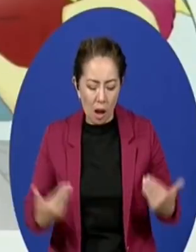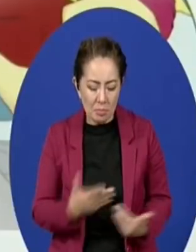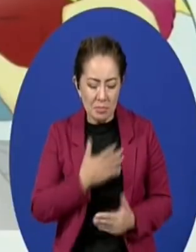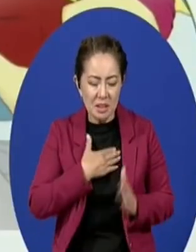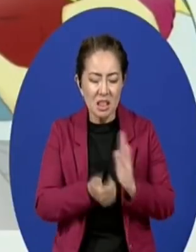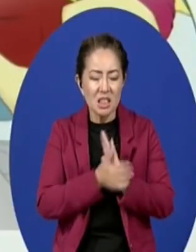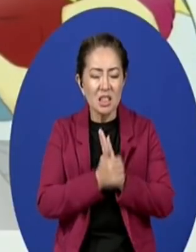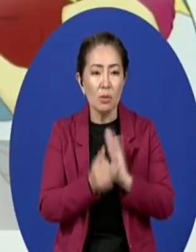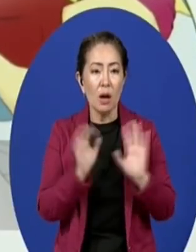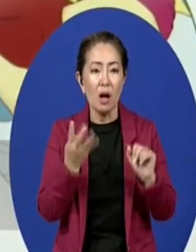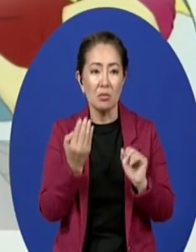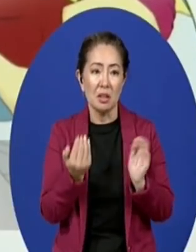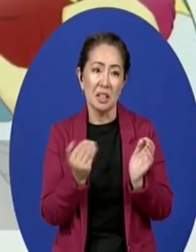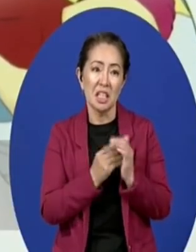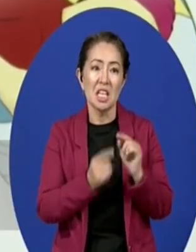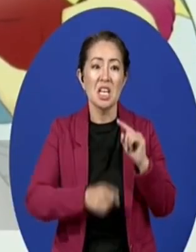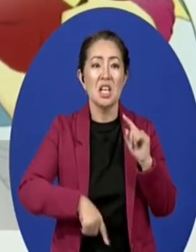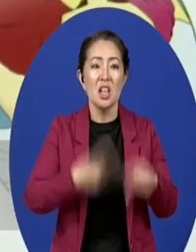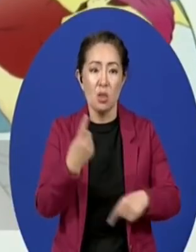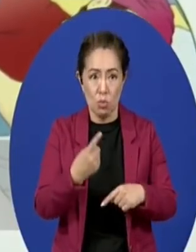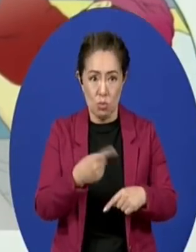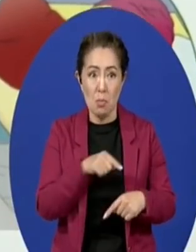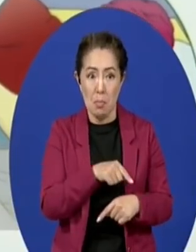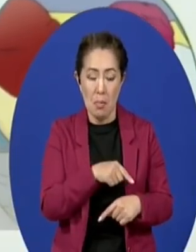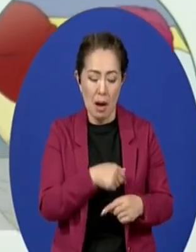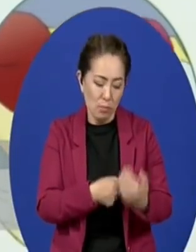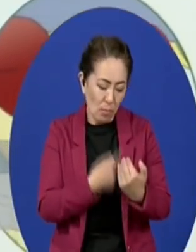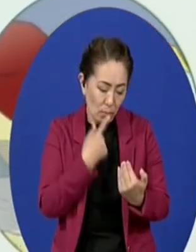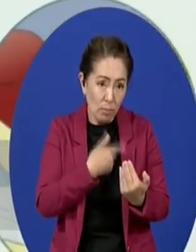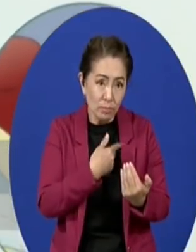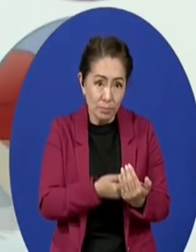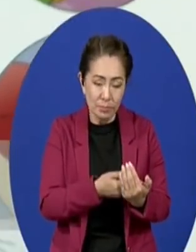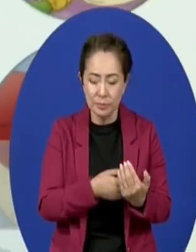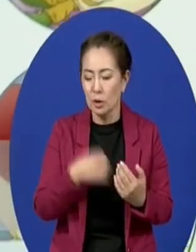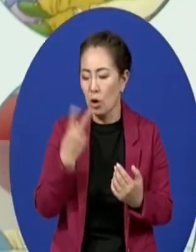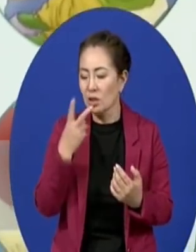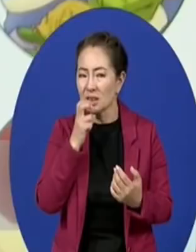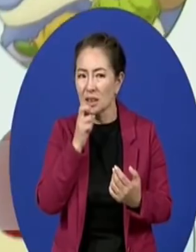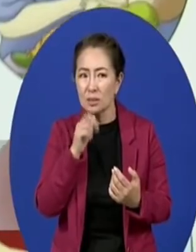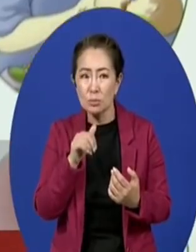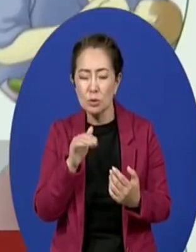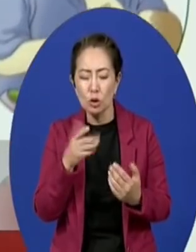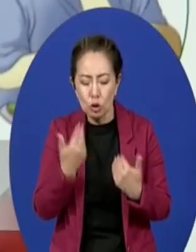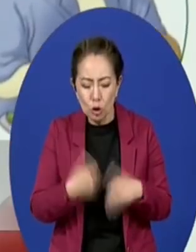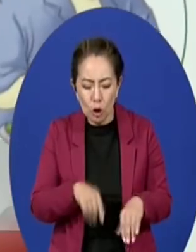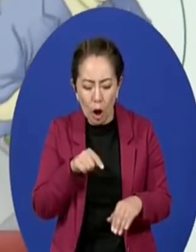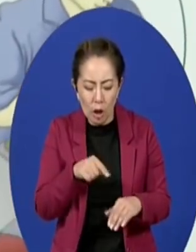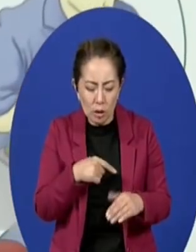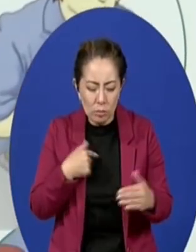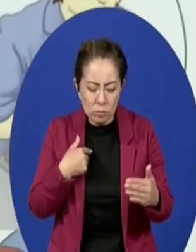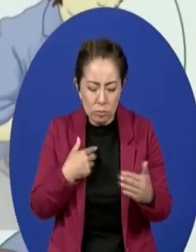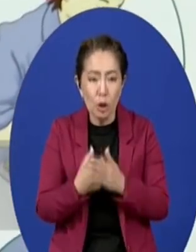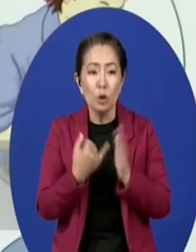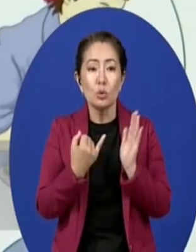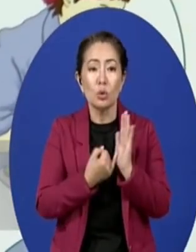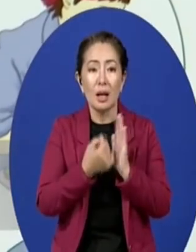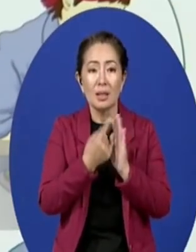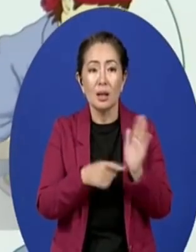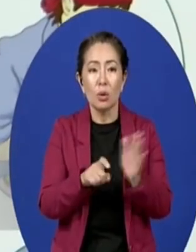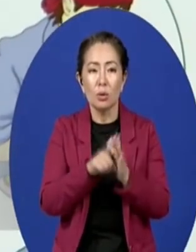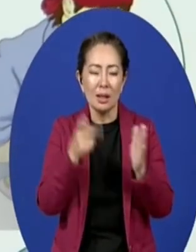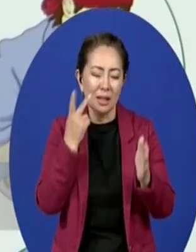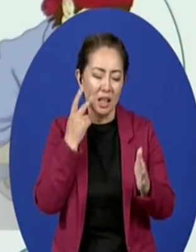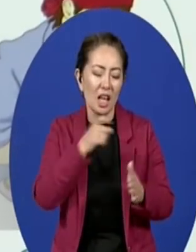нь 14 дахин илүү байдгийг судалгаагаар тогтоожээ. Тиймээс хүүхдийг 2 нас биш юмаа гэхэд төрсөн цагаас нэхлэн 6 сар